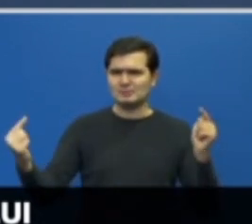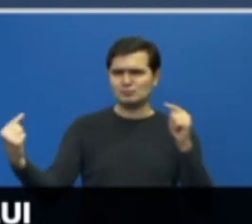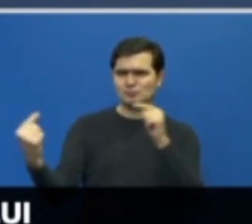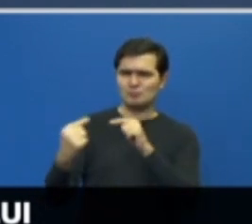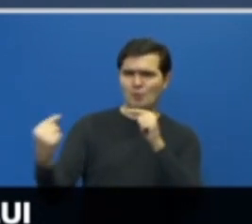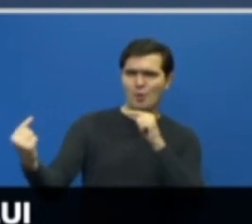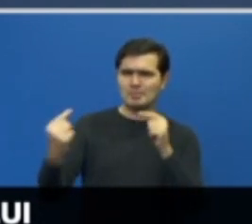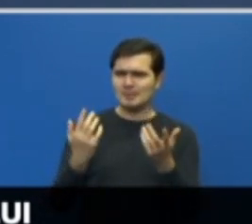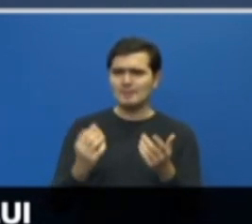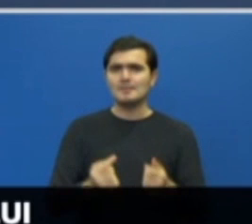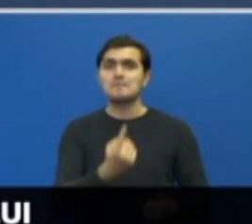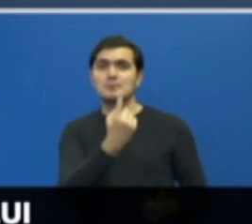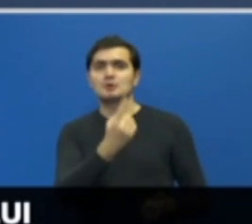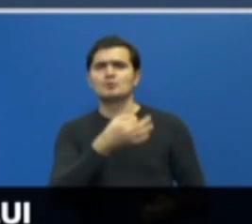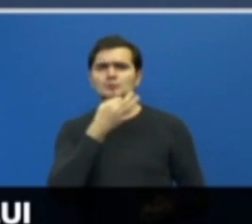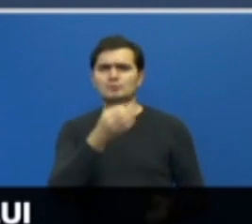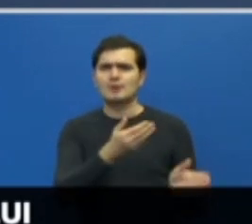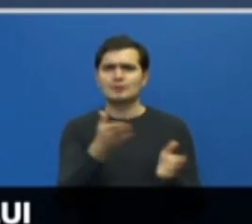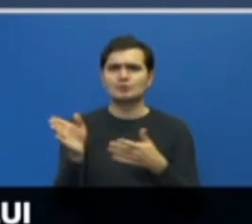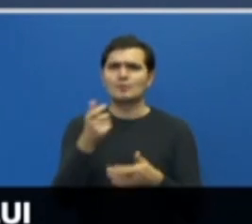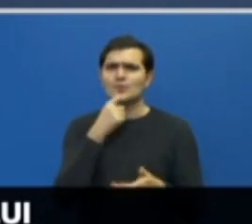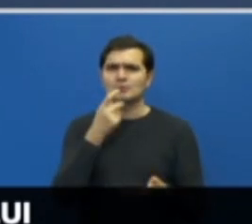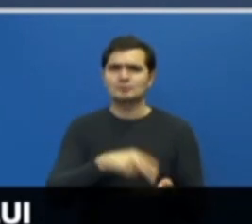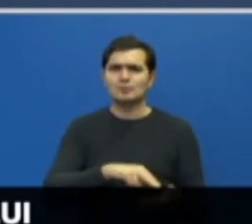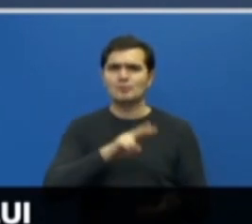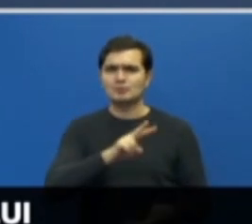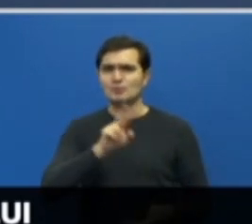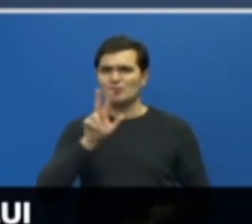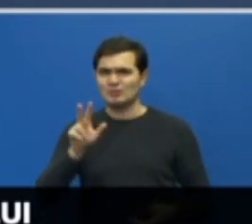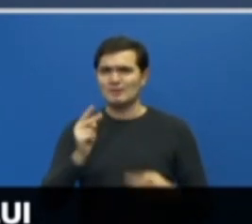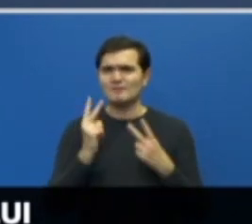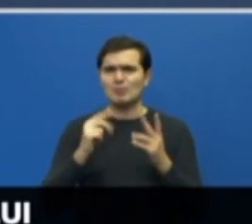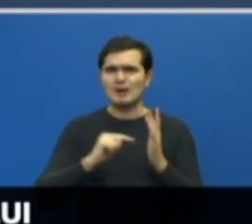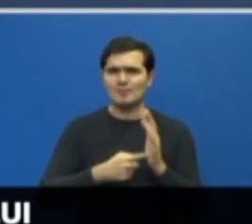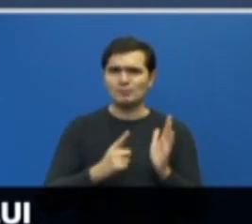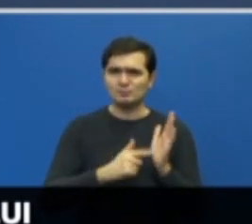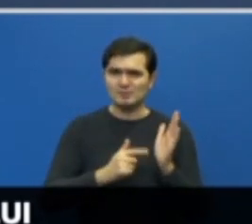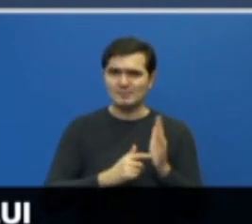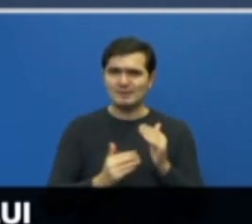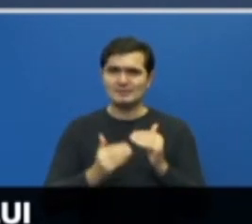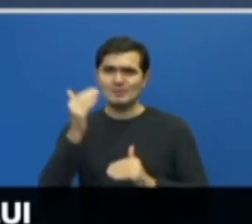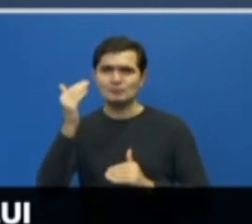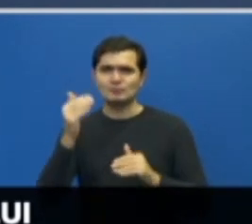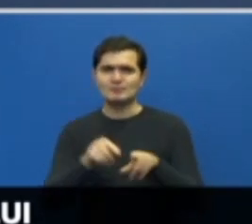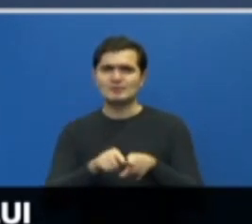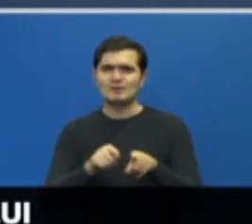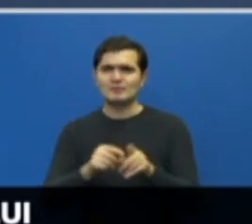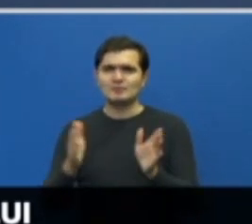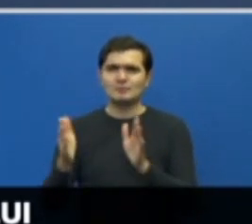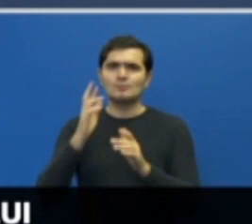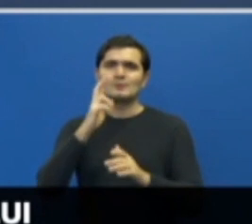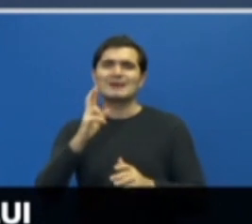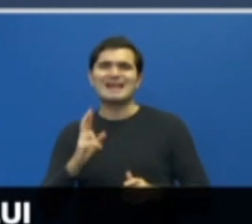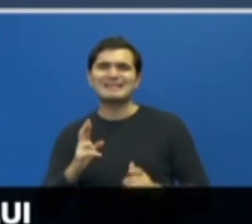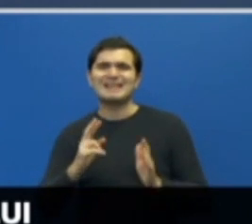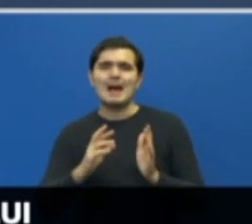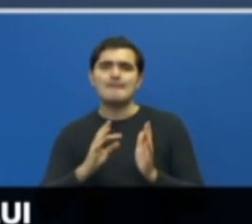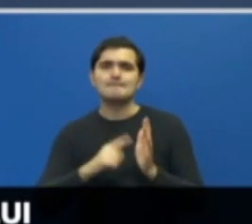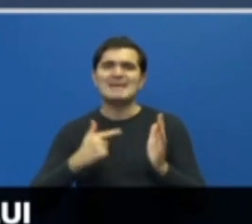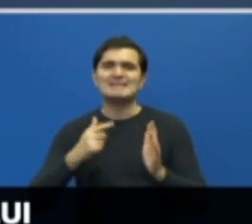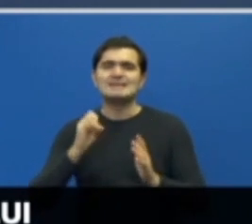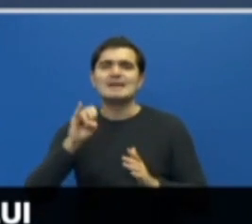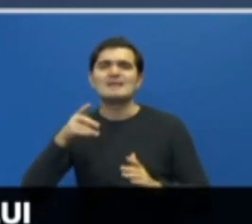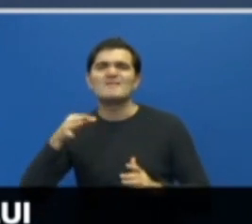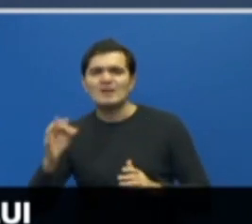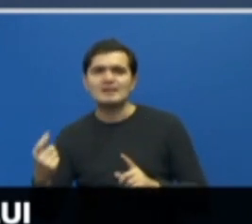1. Spune așa că începând cu anul 2023, valoarea punctului de pensie se majorează cu rata medie anuală a inflației, la care se adaugă cel mult